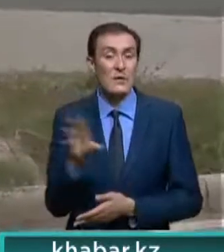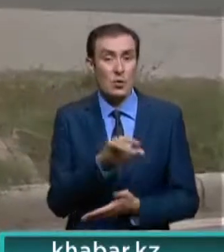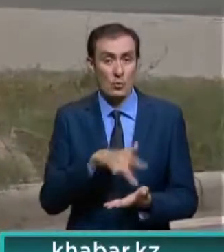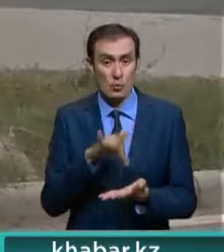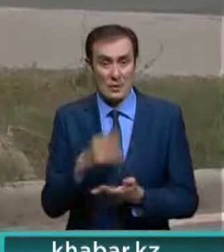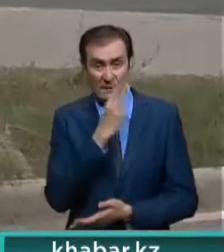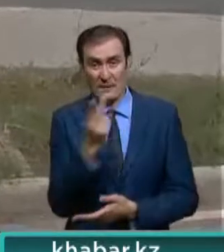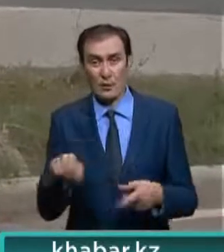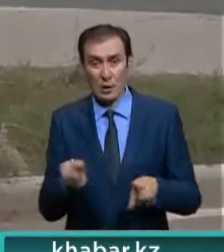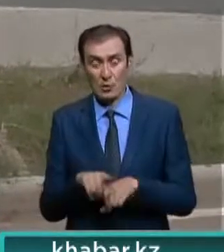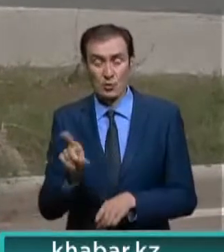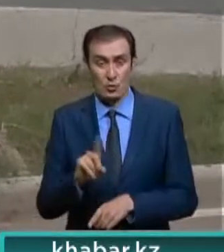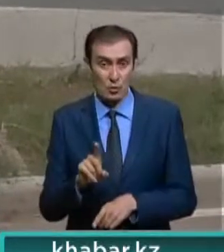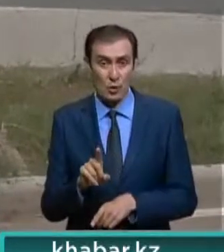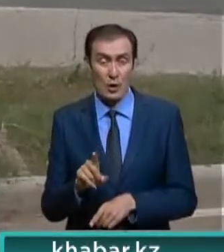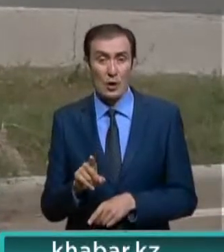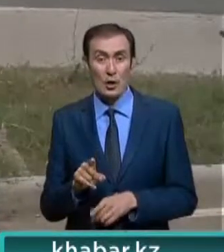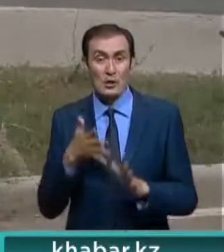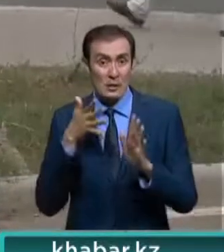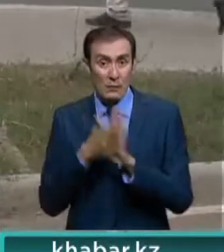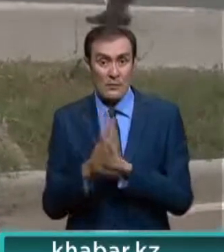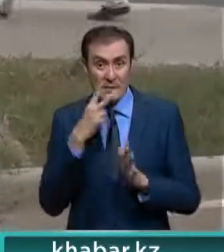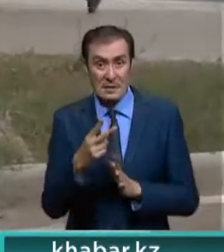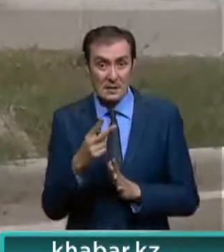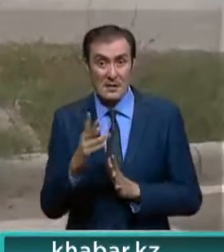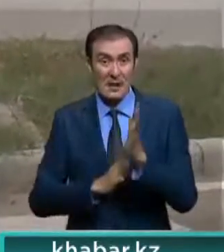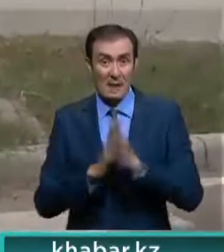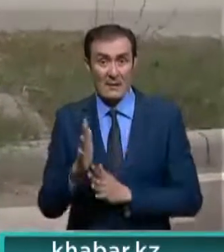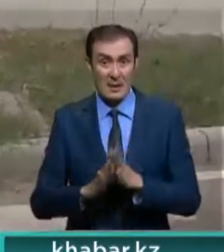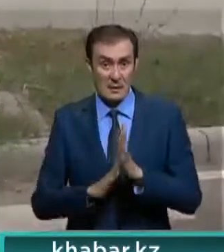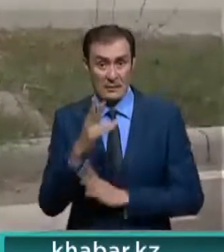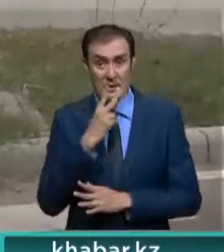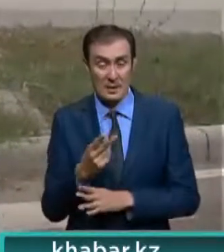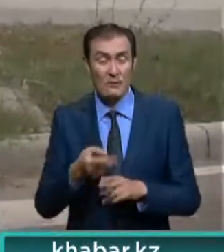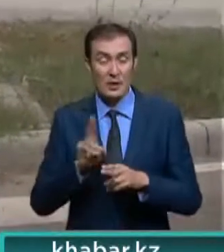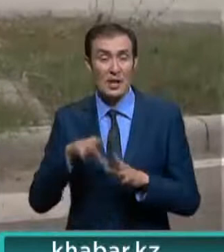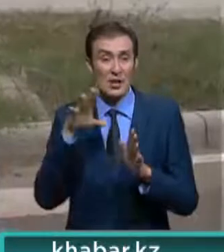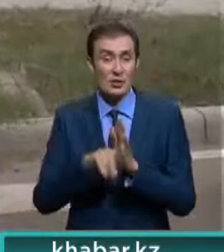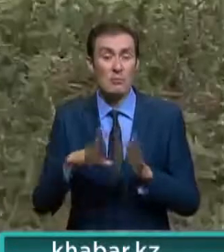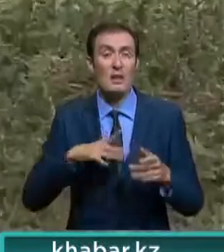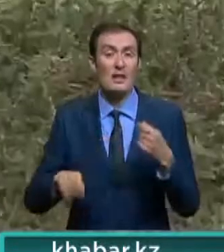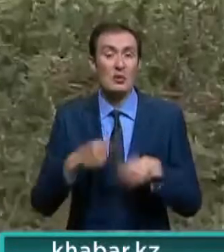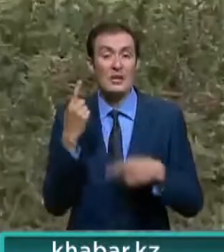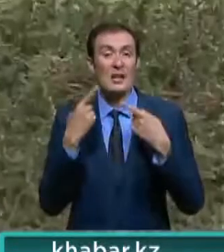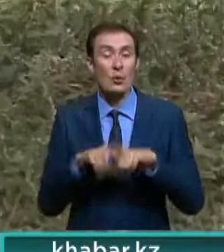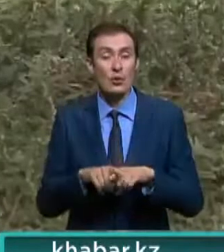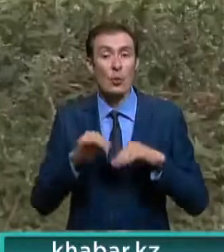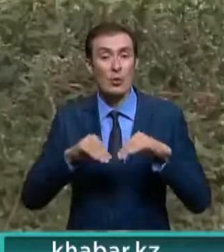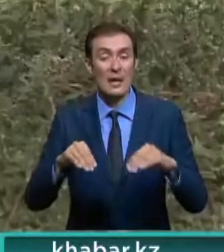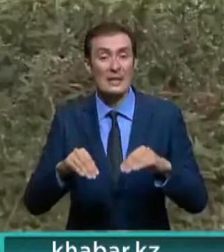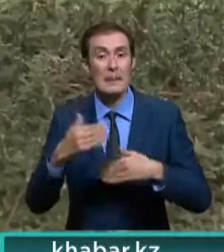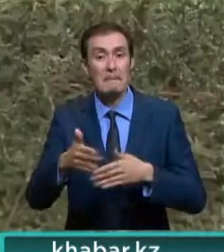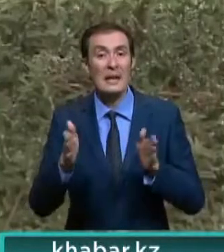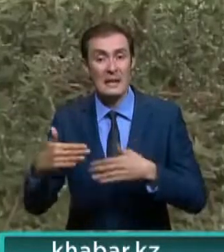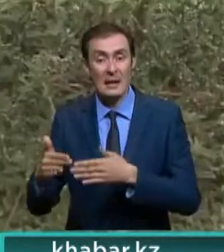видим такое явление, что сквозь плитку прорастает трава. Да. И это значит, что нарушена технология укладки плит. Во